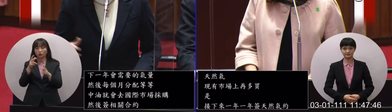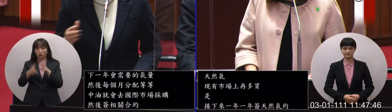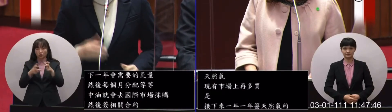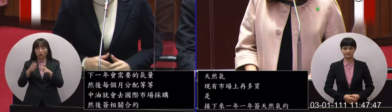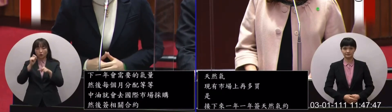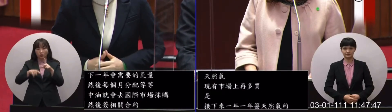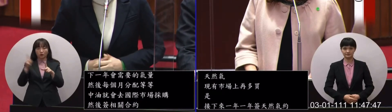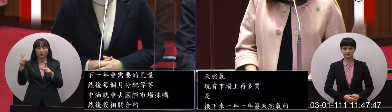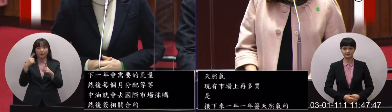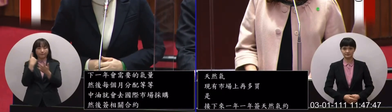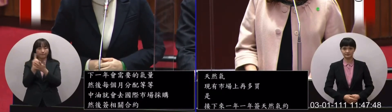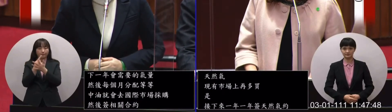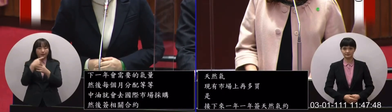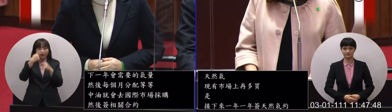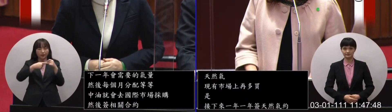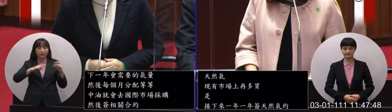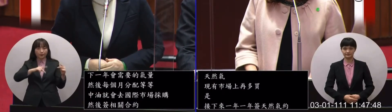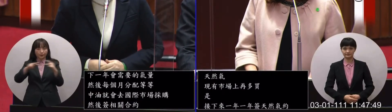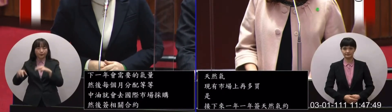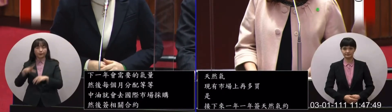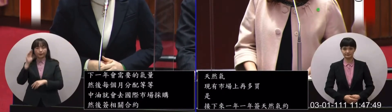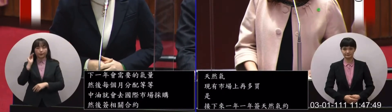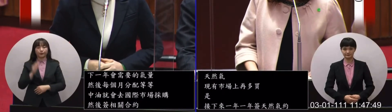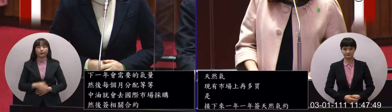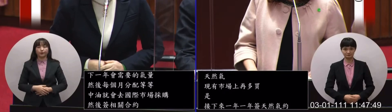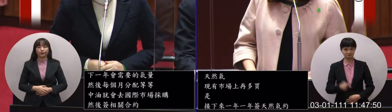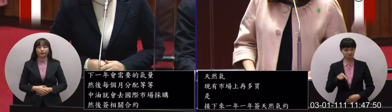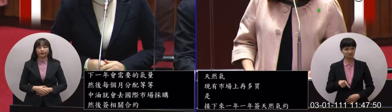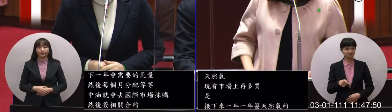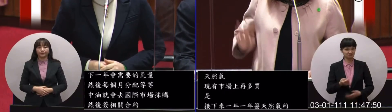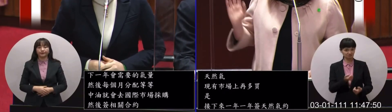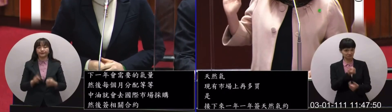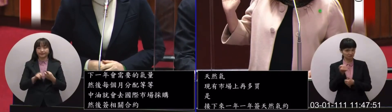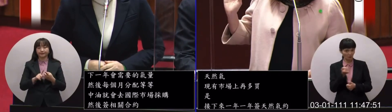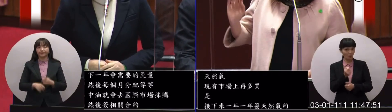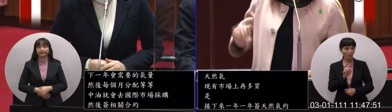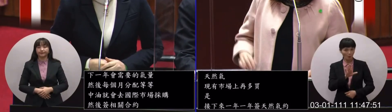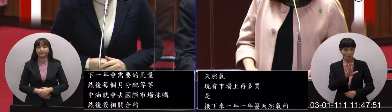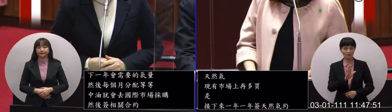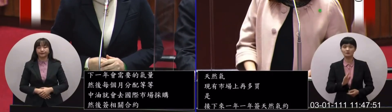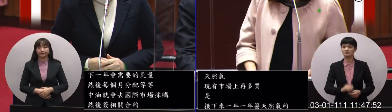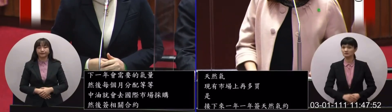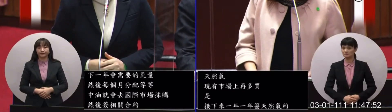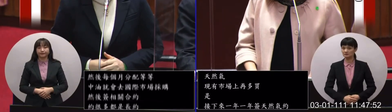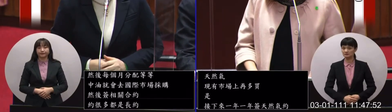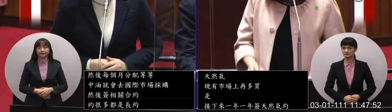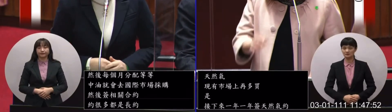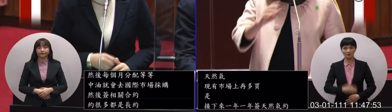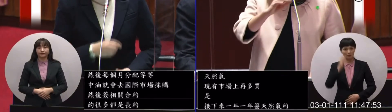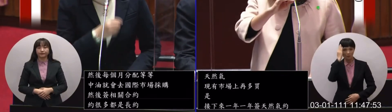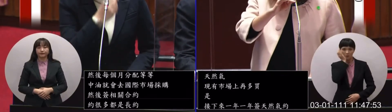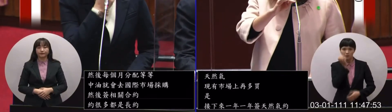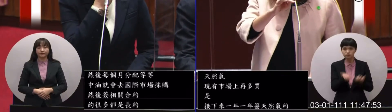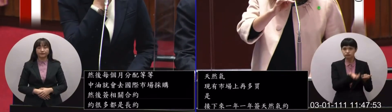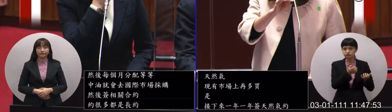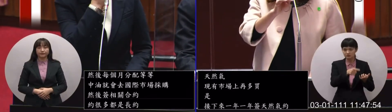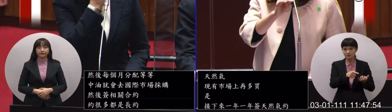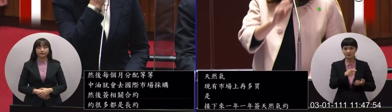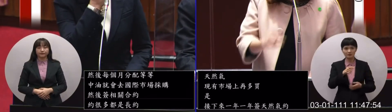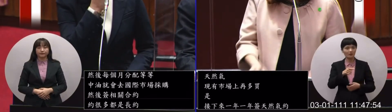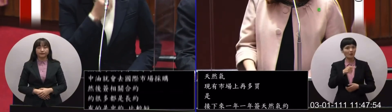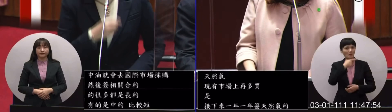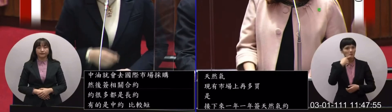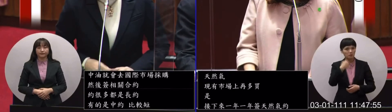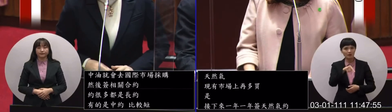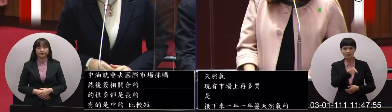每年都会有滚动式的检讨。 我们有掌握这个部分了哈。 是。 那燃煤的部分，因为俄罗斯这边也占了不少，那这个部分呢，